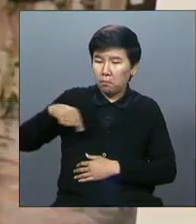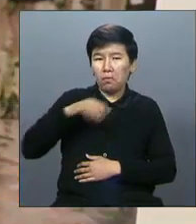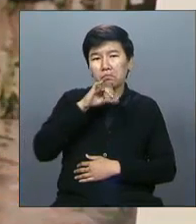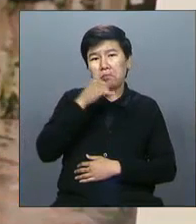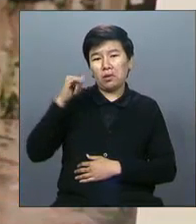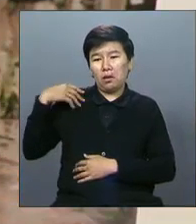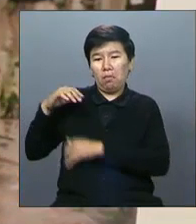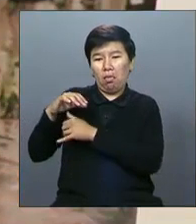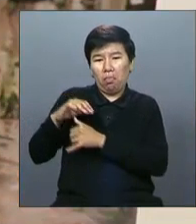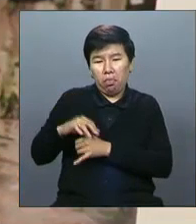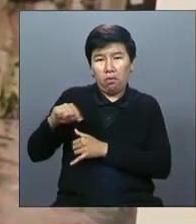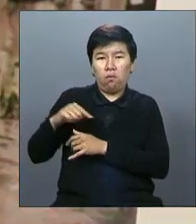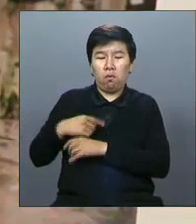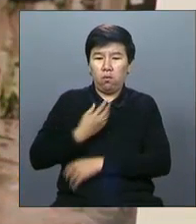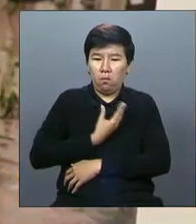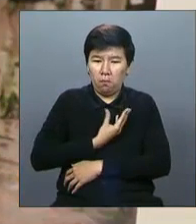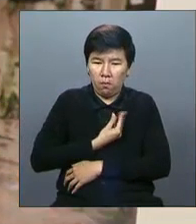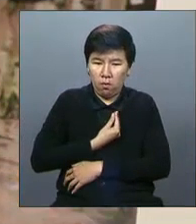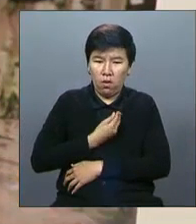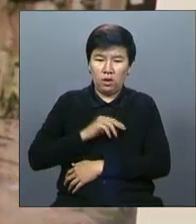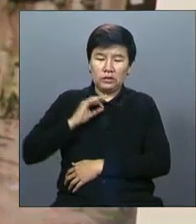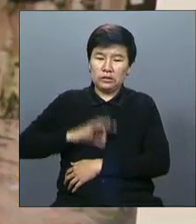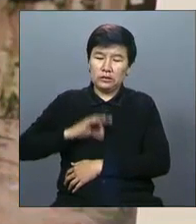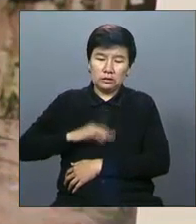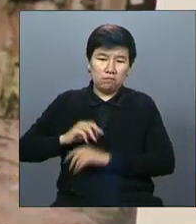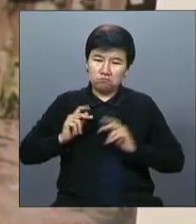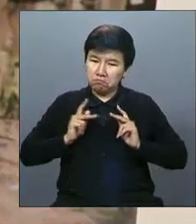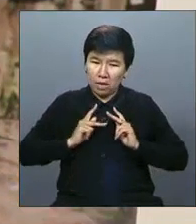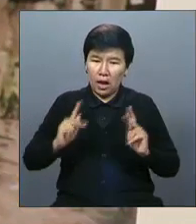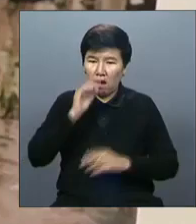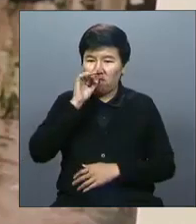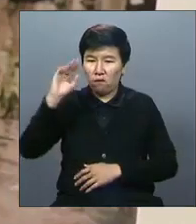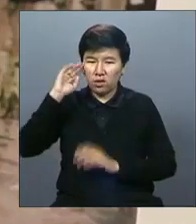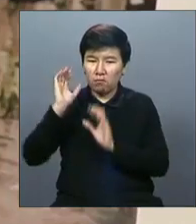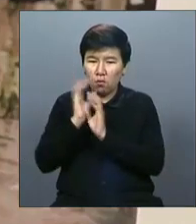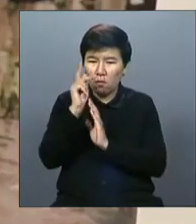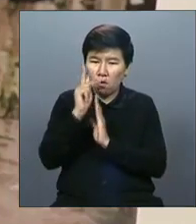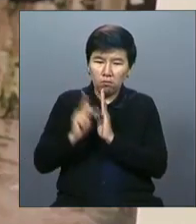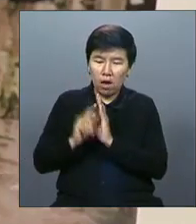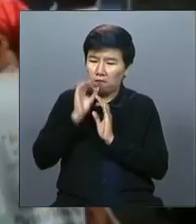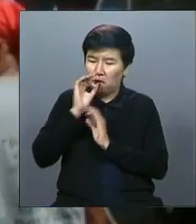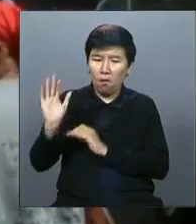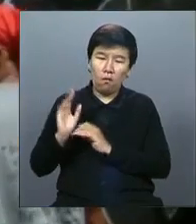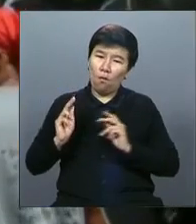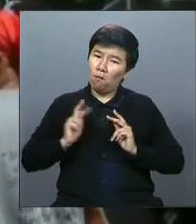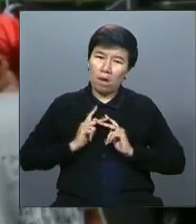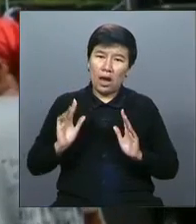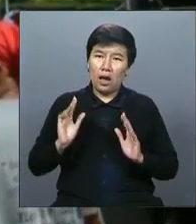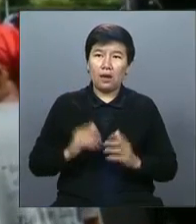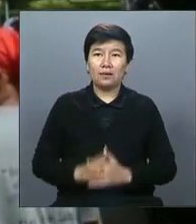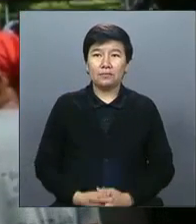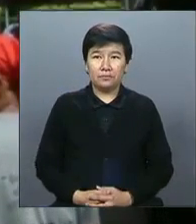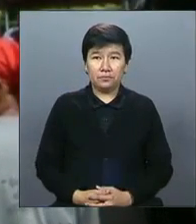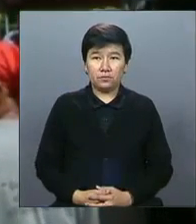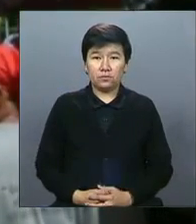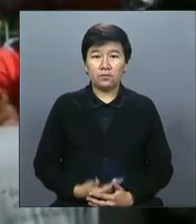มีความหวาดกลัวจนกระทั่งไม่กล้าที่จะมาฟ้องร้องมาดำเนินคดีหรือมาเรียกร้องความยุติธรรม จากการ